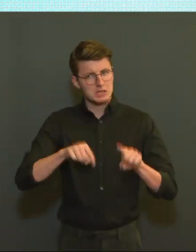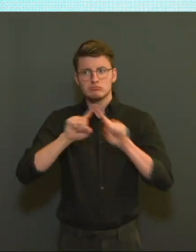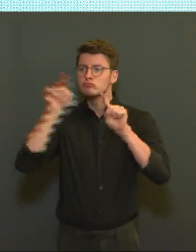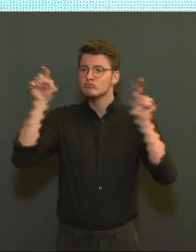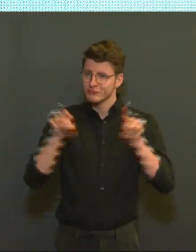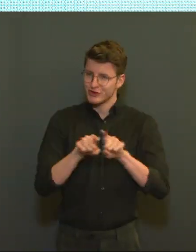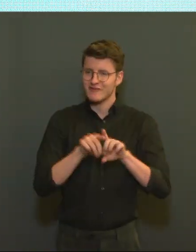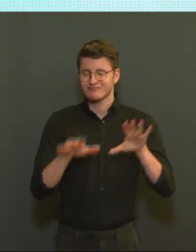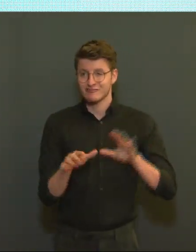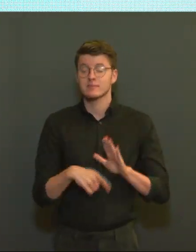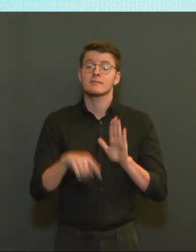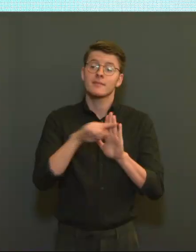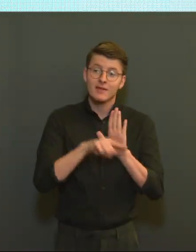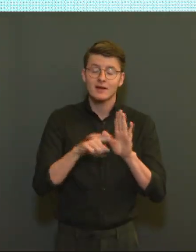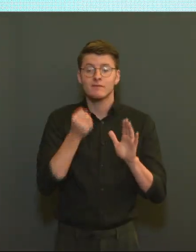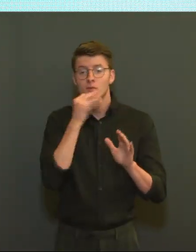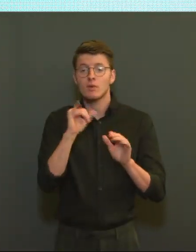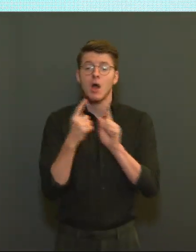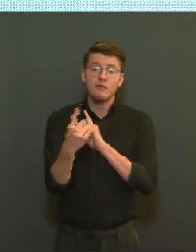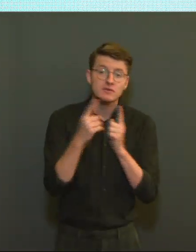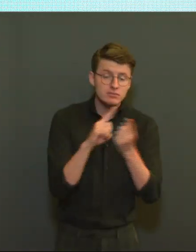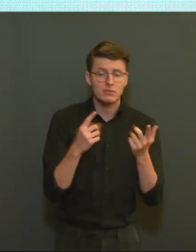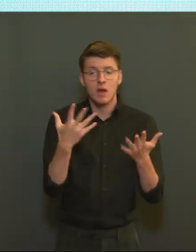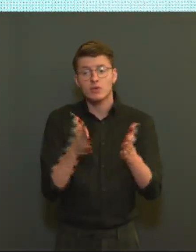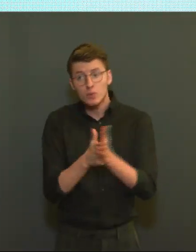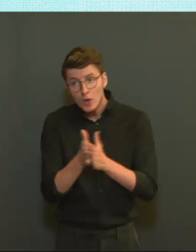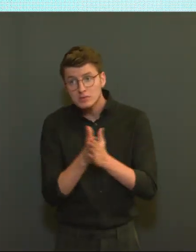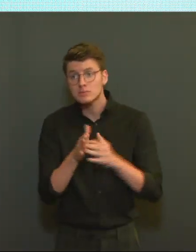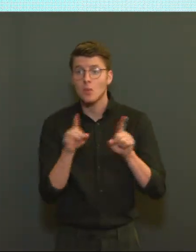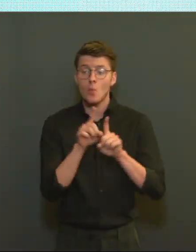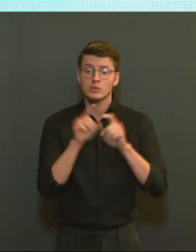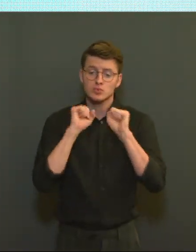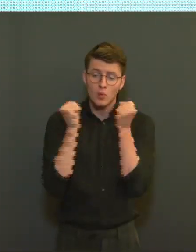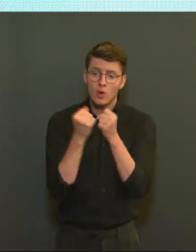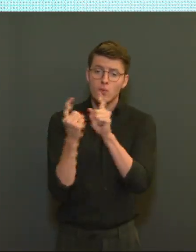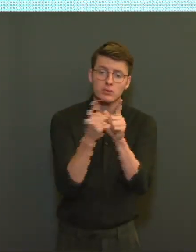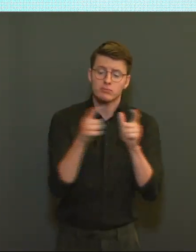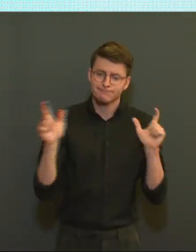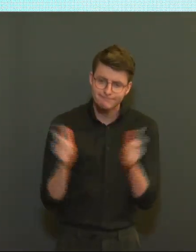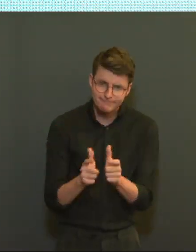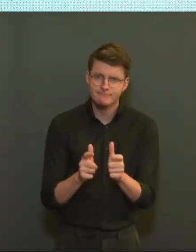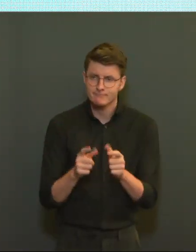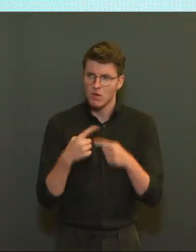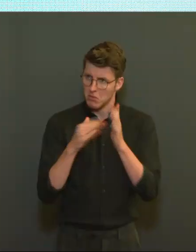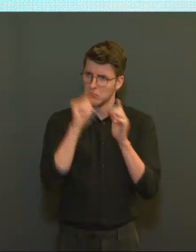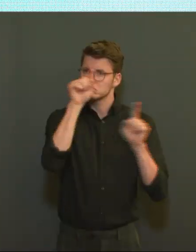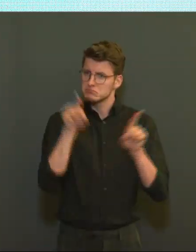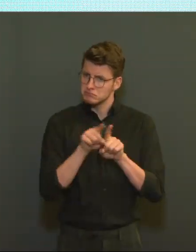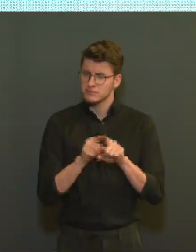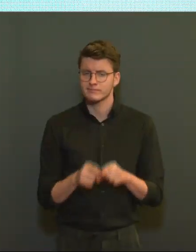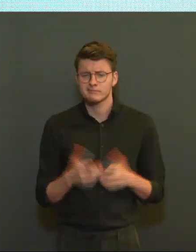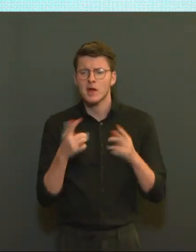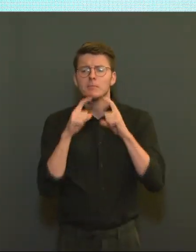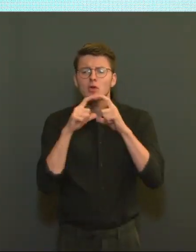op afstand houden, handhygiëne en het beperken van de sociale contacten. De voorschriften rond mondmaskerplicht die